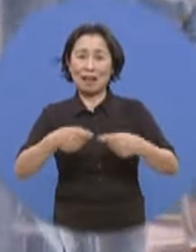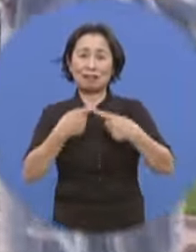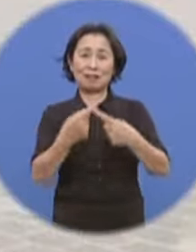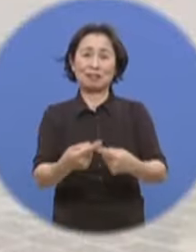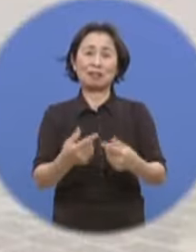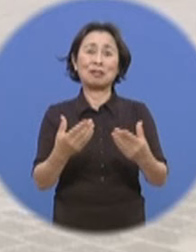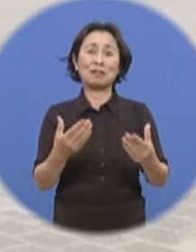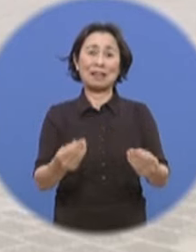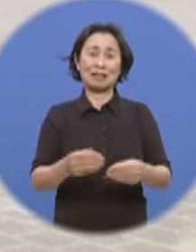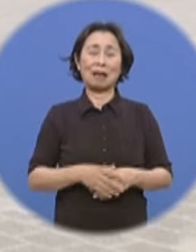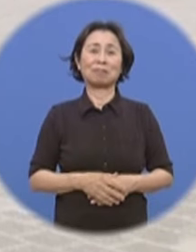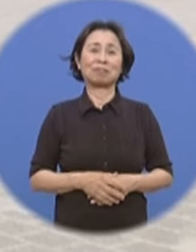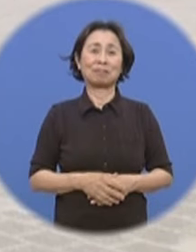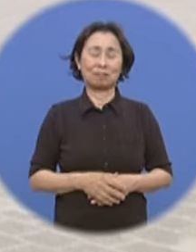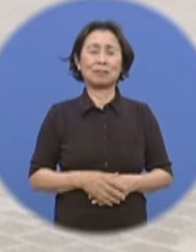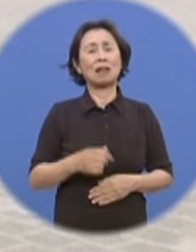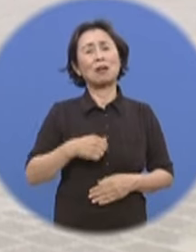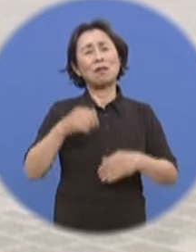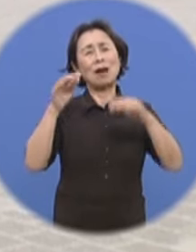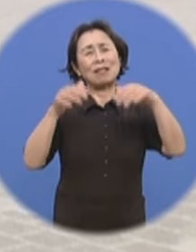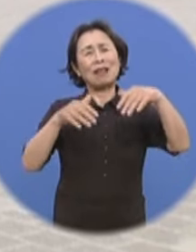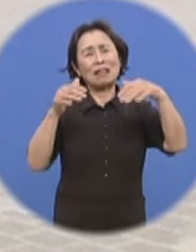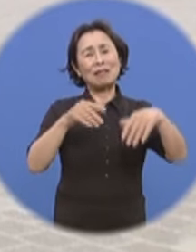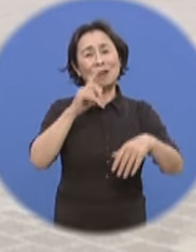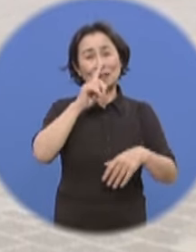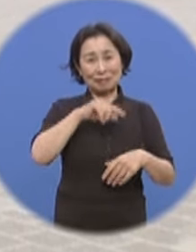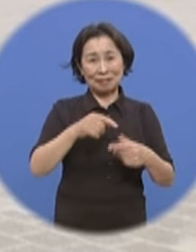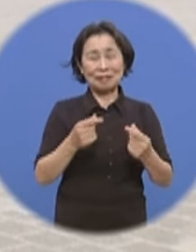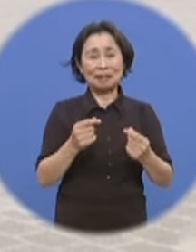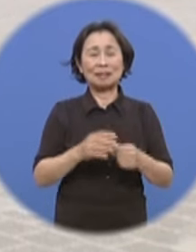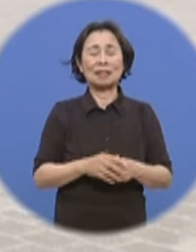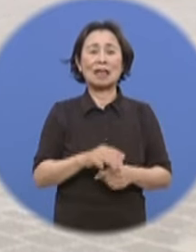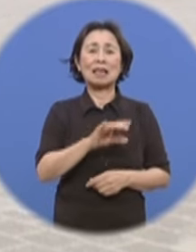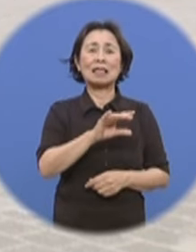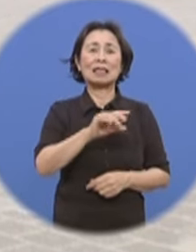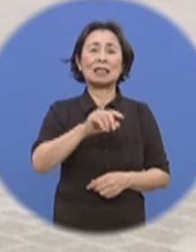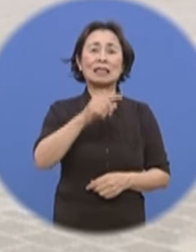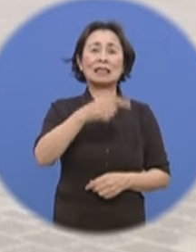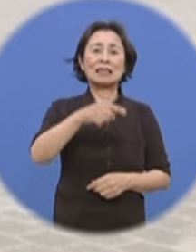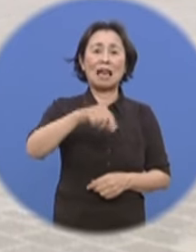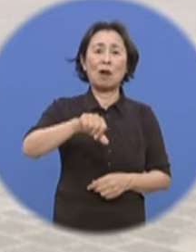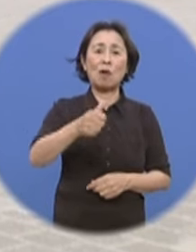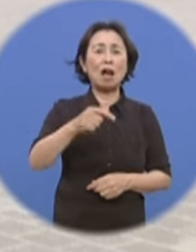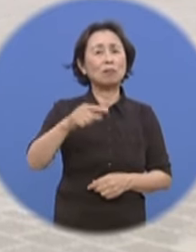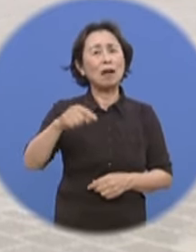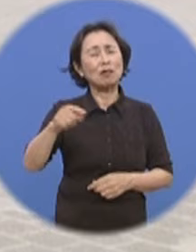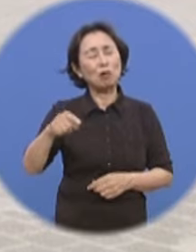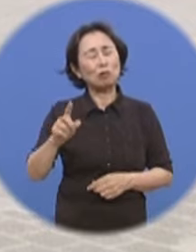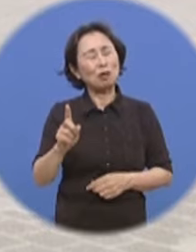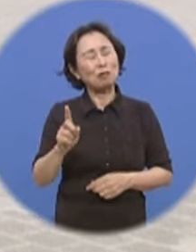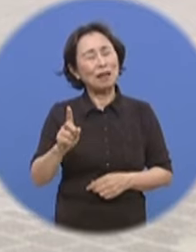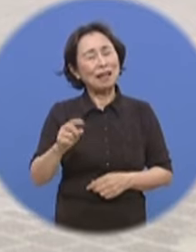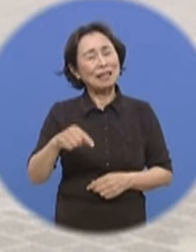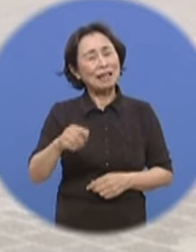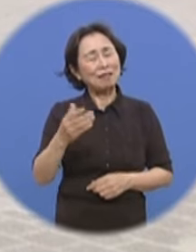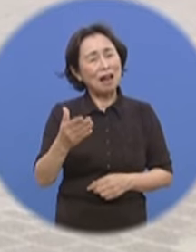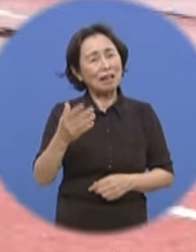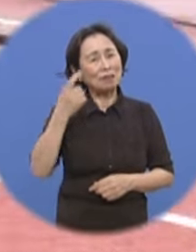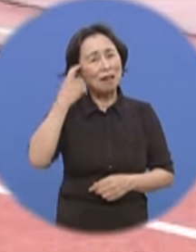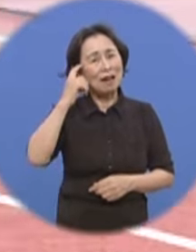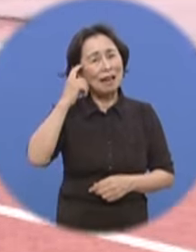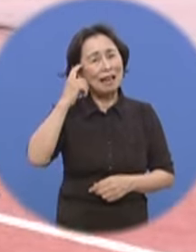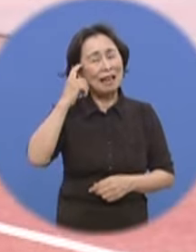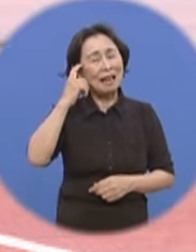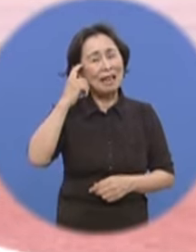たま今日はま天気のちょっと悪い中あの000学まどんぐらい行けるかなってあの思いまし